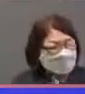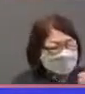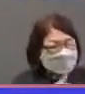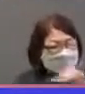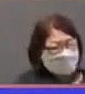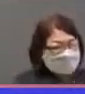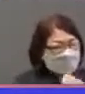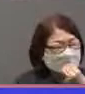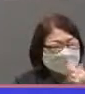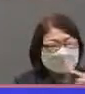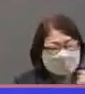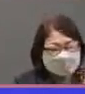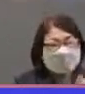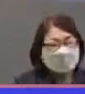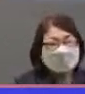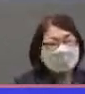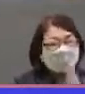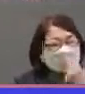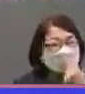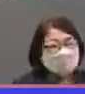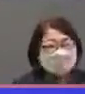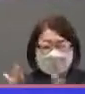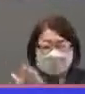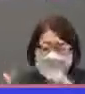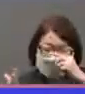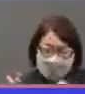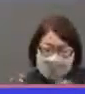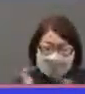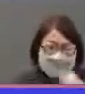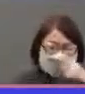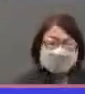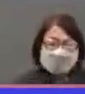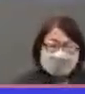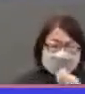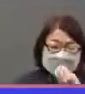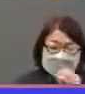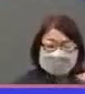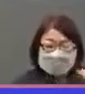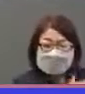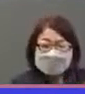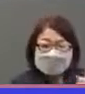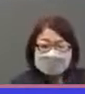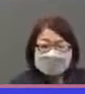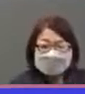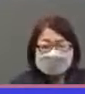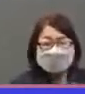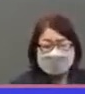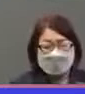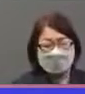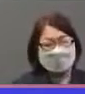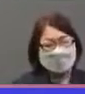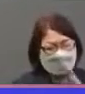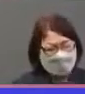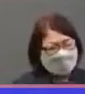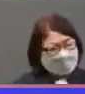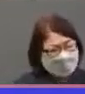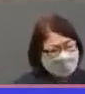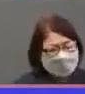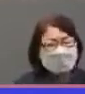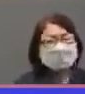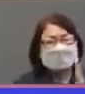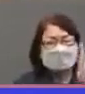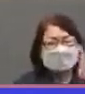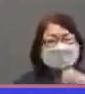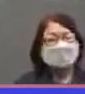ถูกกว่าท้องตลาดนั่นเองนี่เป็นกลุ่มของอย่างสมาร์ทฟาร์มเมอร์นะถือเป็นตัวอย่างของความเข้มแข็งของเกษตรกรยุคใหม่พร้